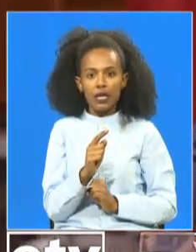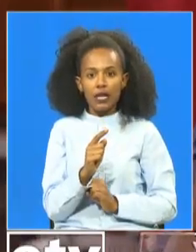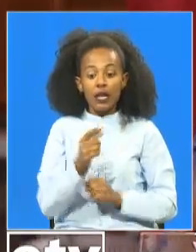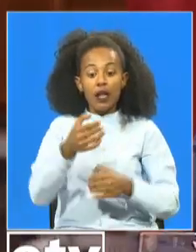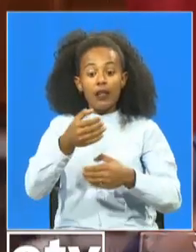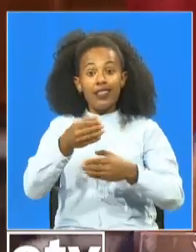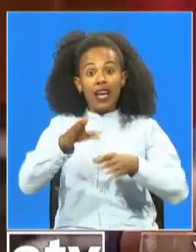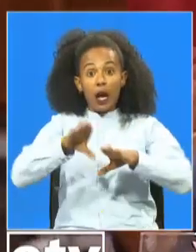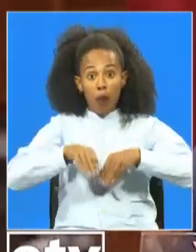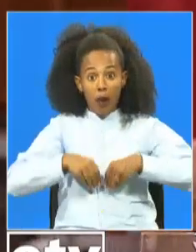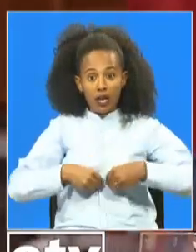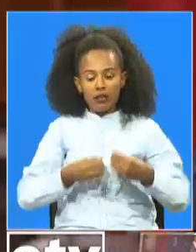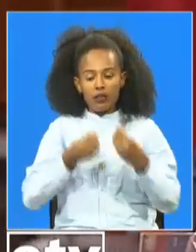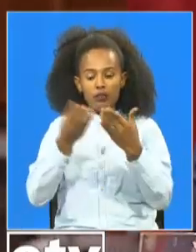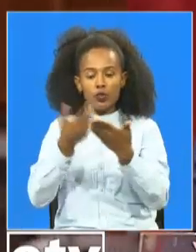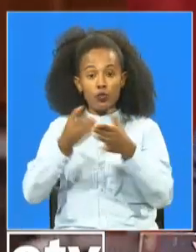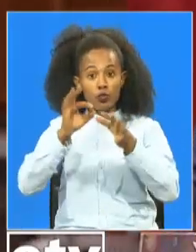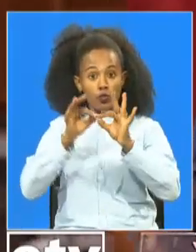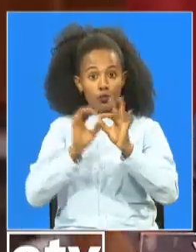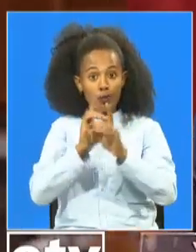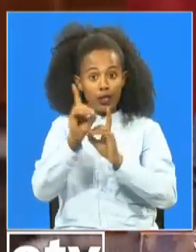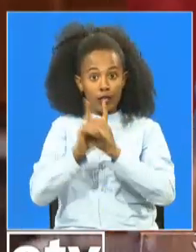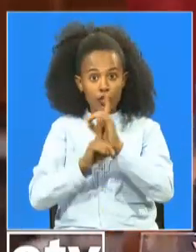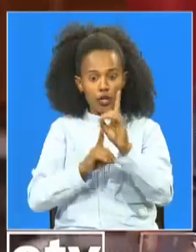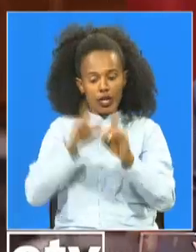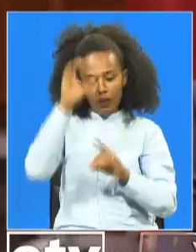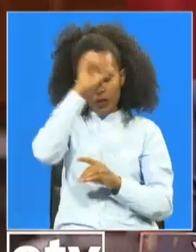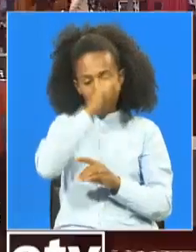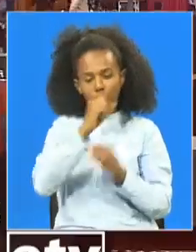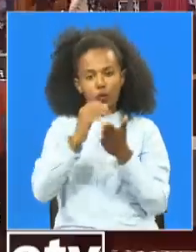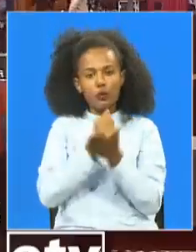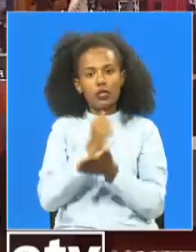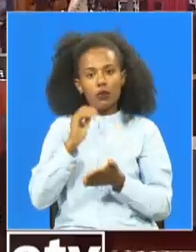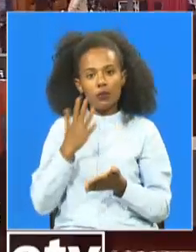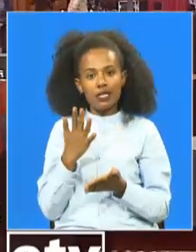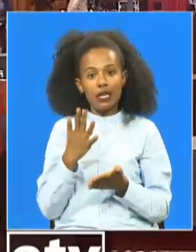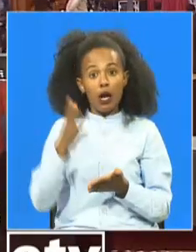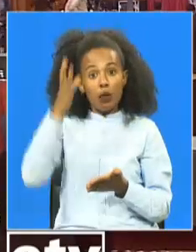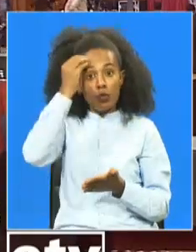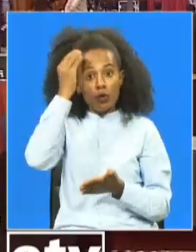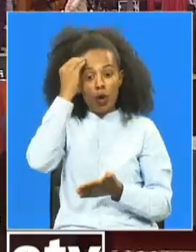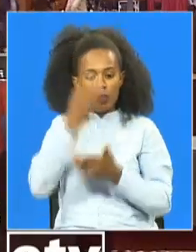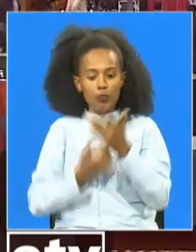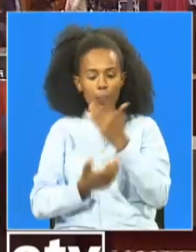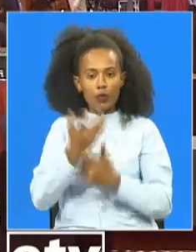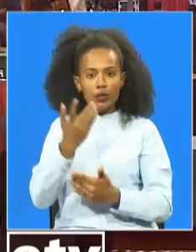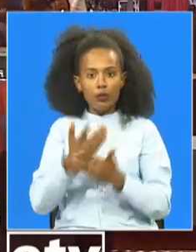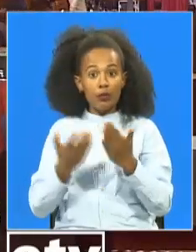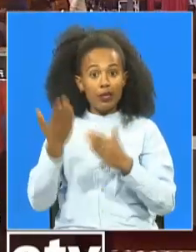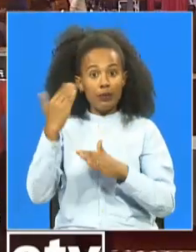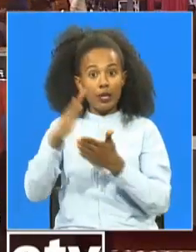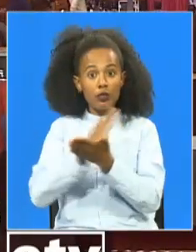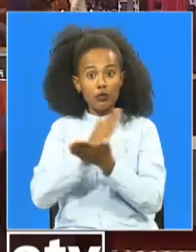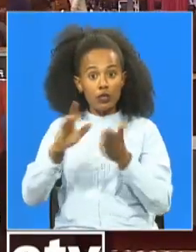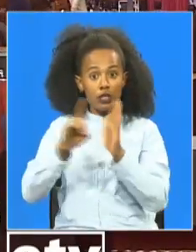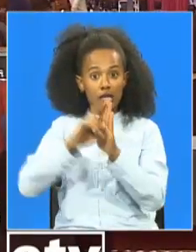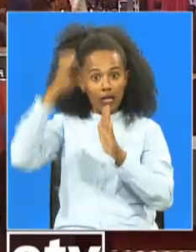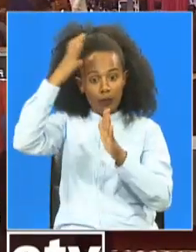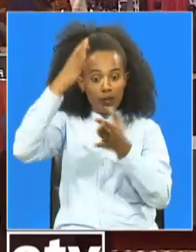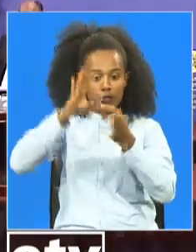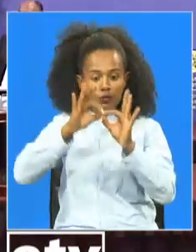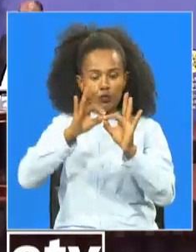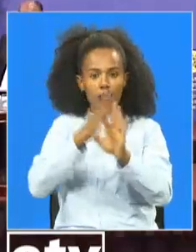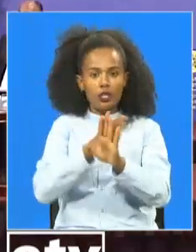ተቀባይነትን የሚሰጠው ወይም ይህን ትርጉም አቅጣጫ የሚገምት የወሰደ ይመስለኛል። ምሁራኑ በውይይቱ ወቅት በነበራቸው ተሳትፎም የህገ መንግስት